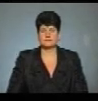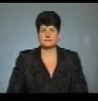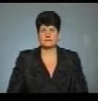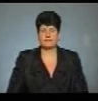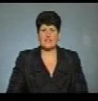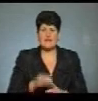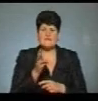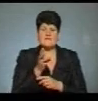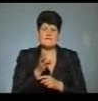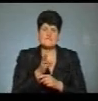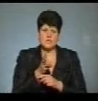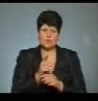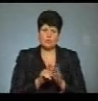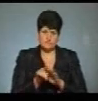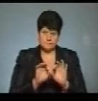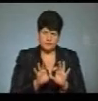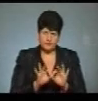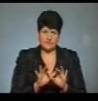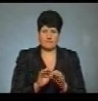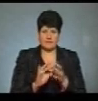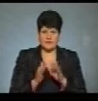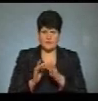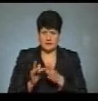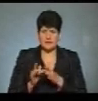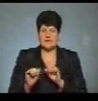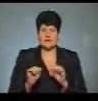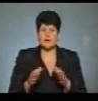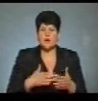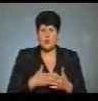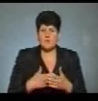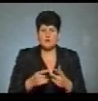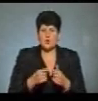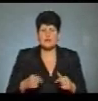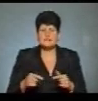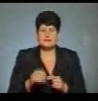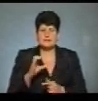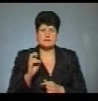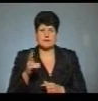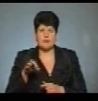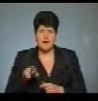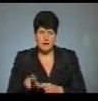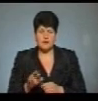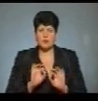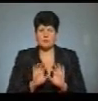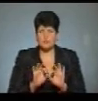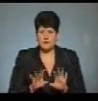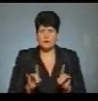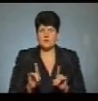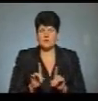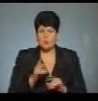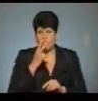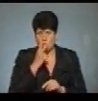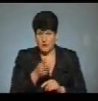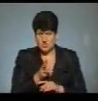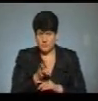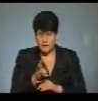Відео почали коментувати користувачі соцмережі. Керівник громадської організації «Скеля» Андрій Об'єщик розповідає, побачив це